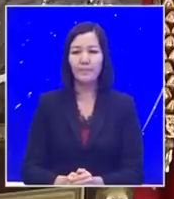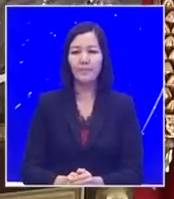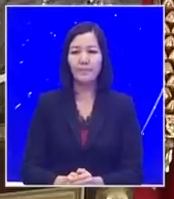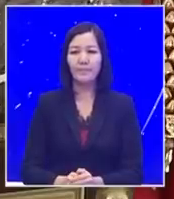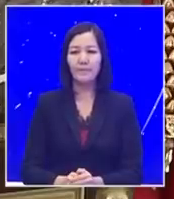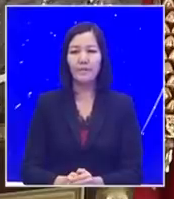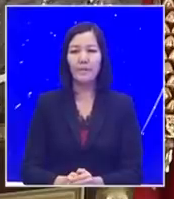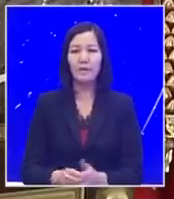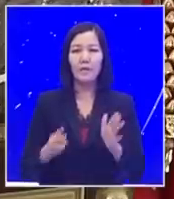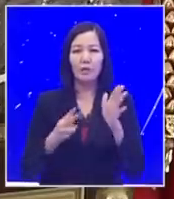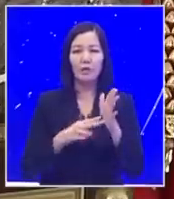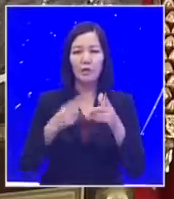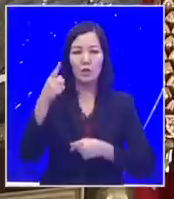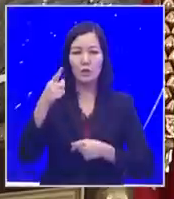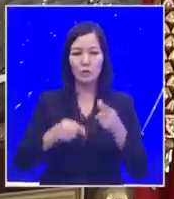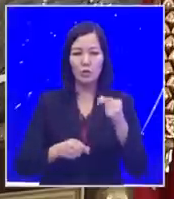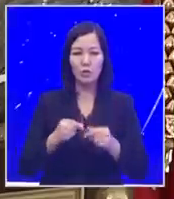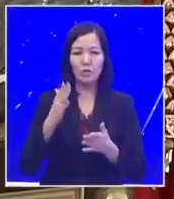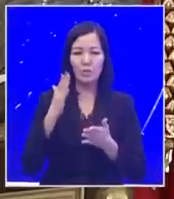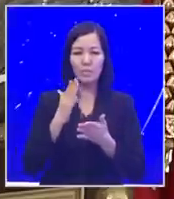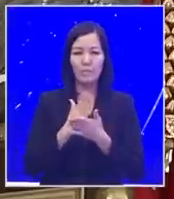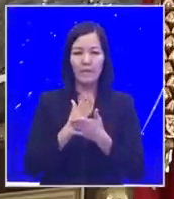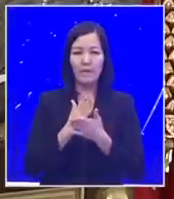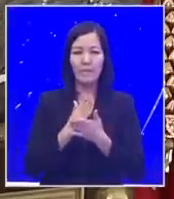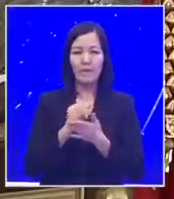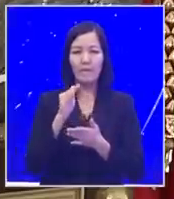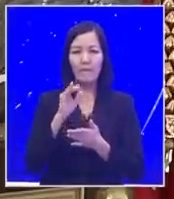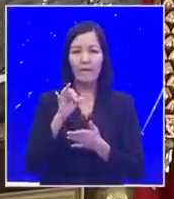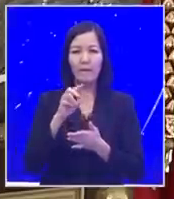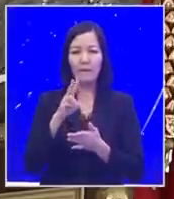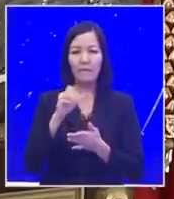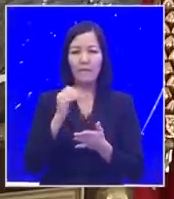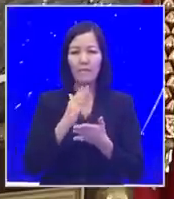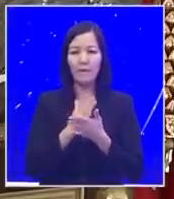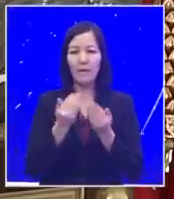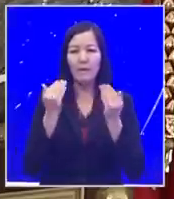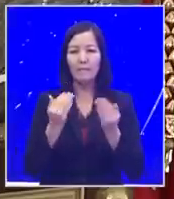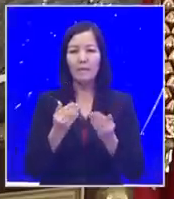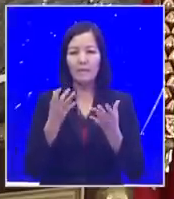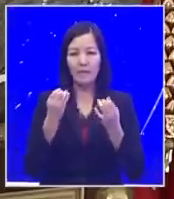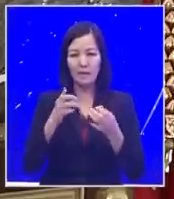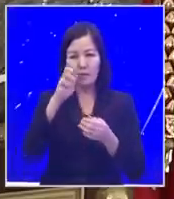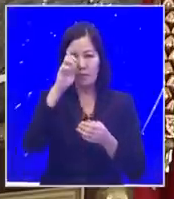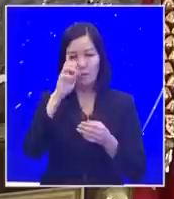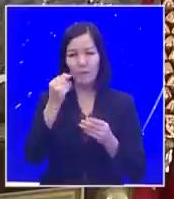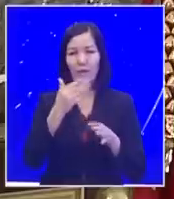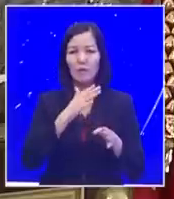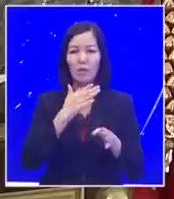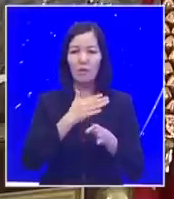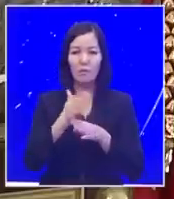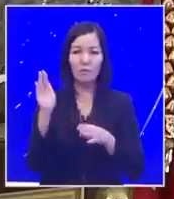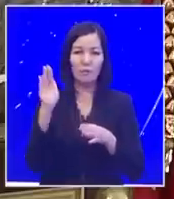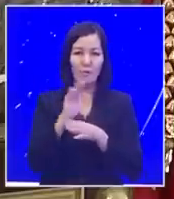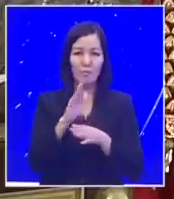Жеті сүт фермасы бар, басқалары да бар. Ол бәрі енді биыл тағы үкімет көмектесіп жатыр, тағы қосымша ақша бөлініп